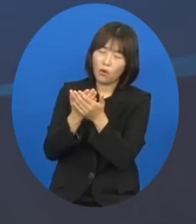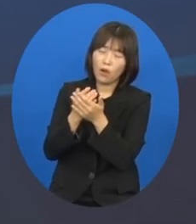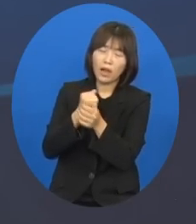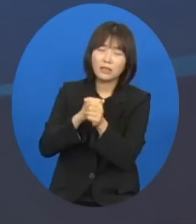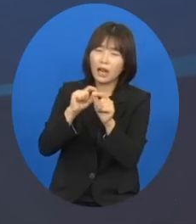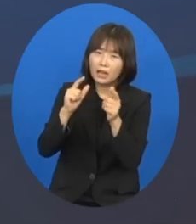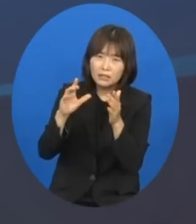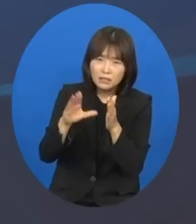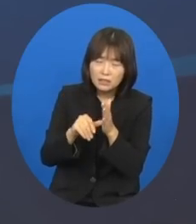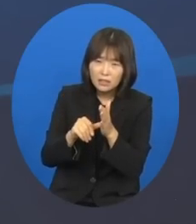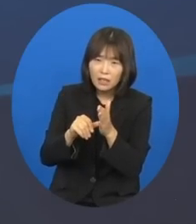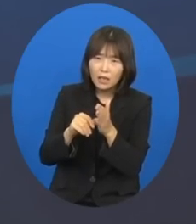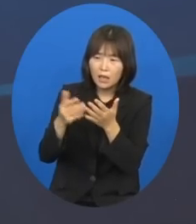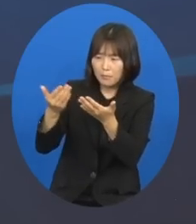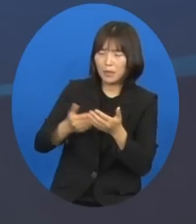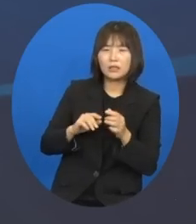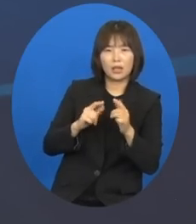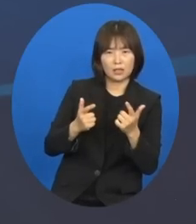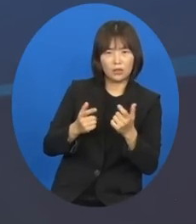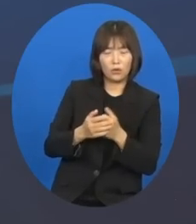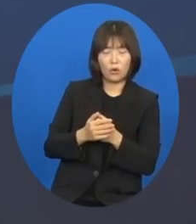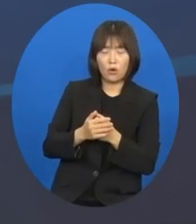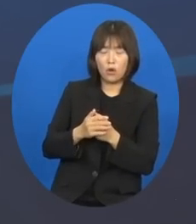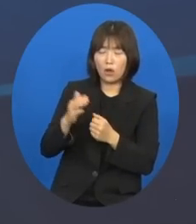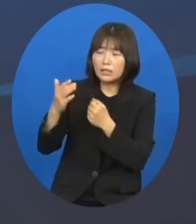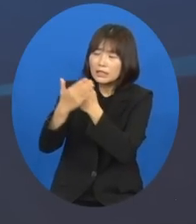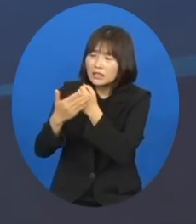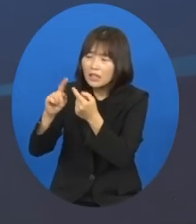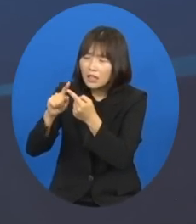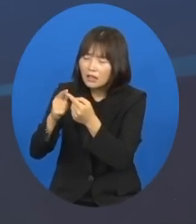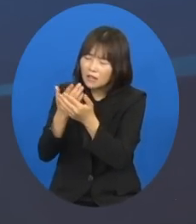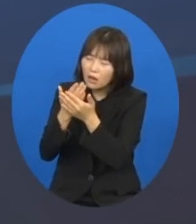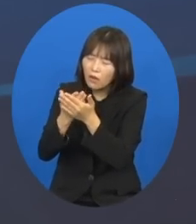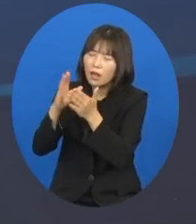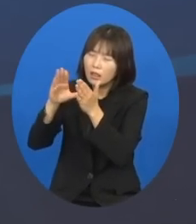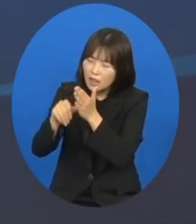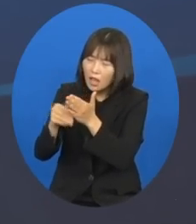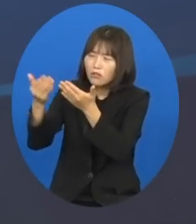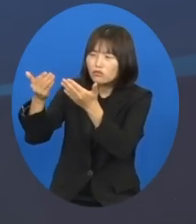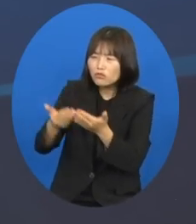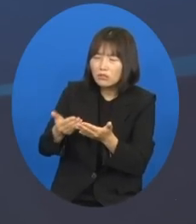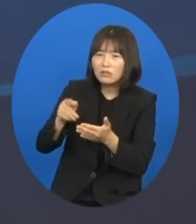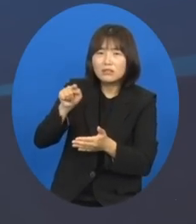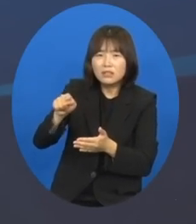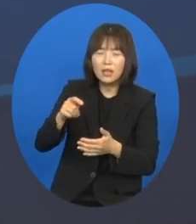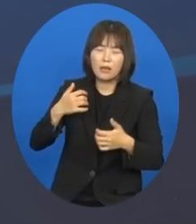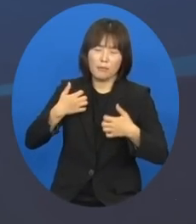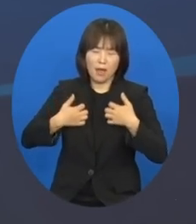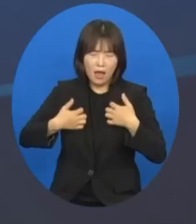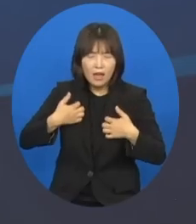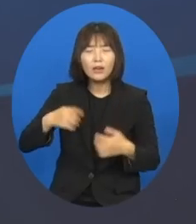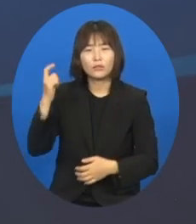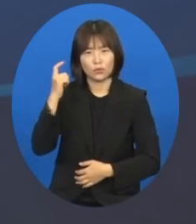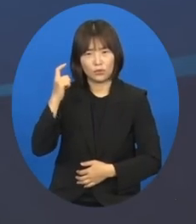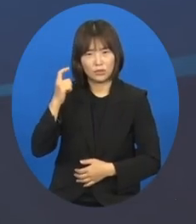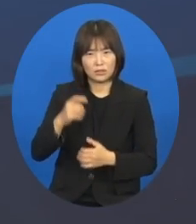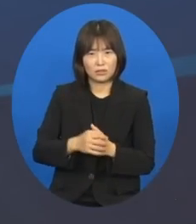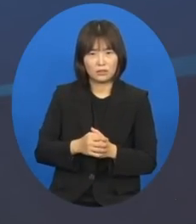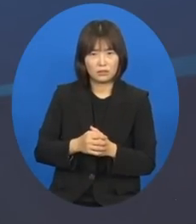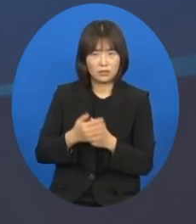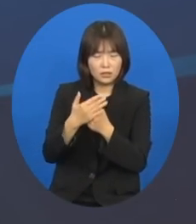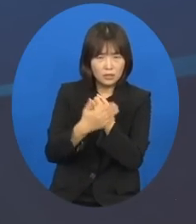때마다 주신다는게 우리에겐 반가운 소식인 거예요 아 저 은혜가 하나님이 랜덤으로 주신다면